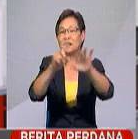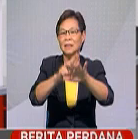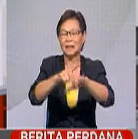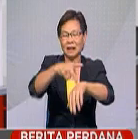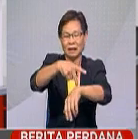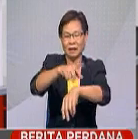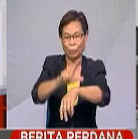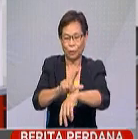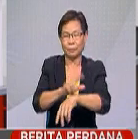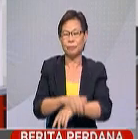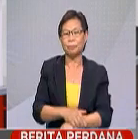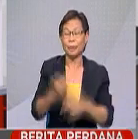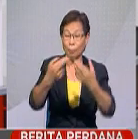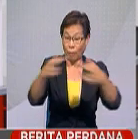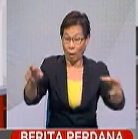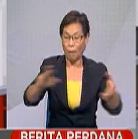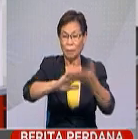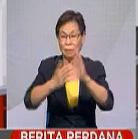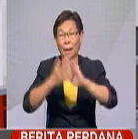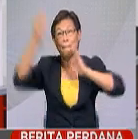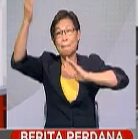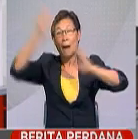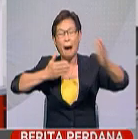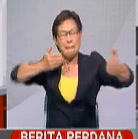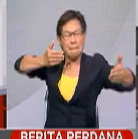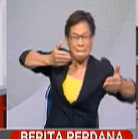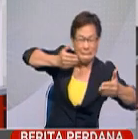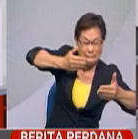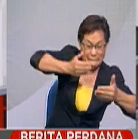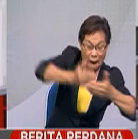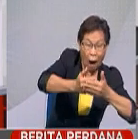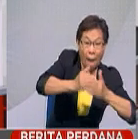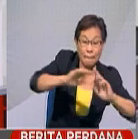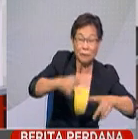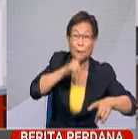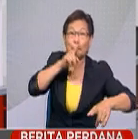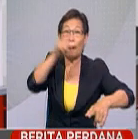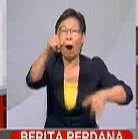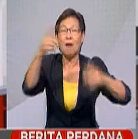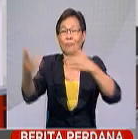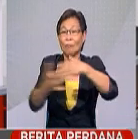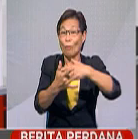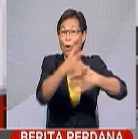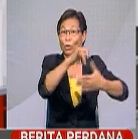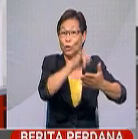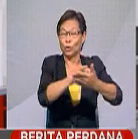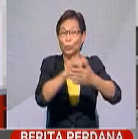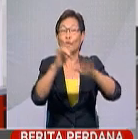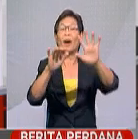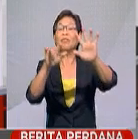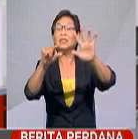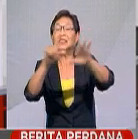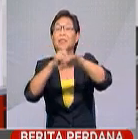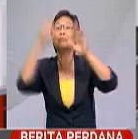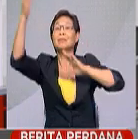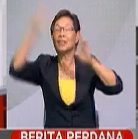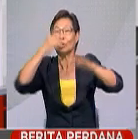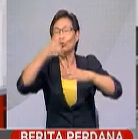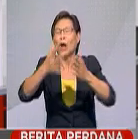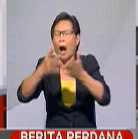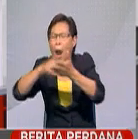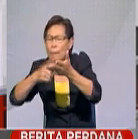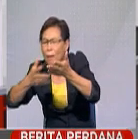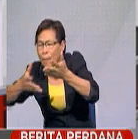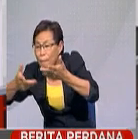di Langkawi. Ya, pelancarannya menjadikan Malaysia lebih hampir untuk merealisasikan teknologi itu di negara ini. Dan untuk perkembangan